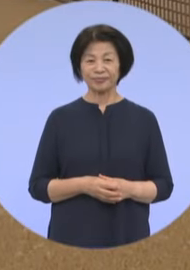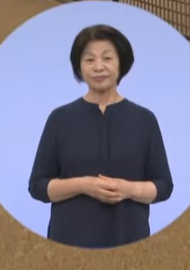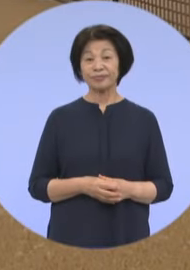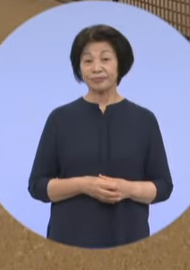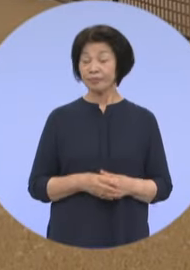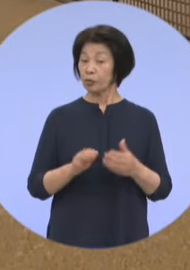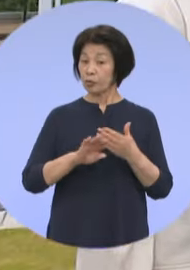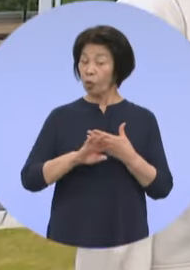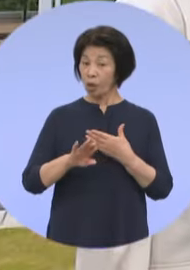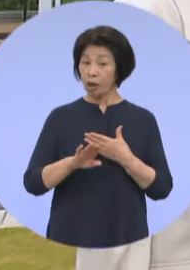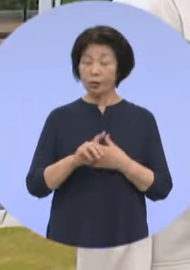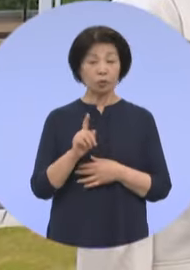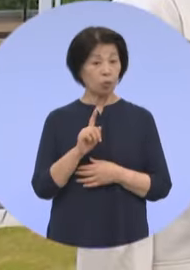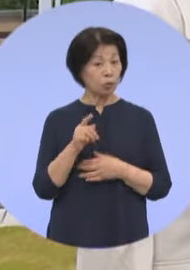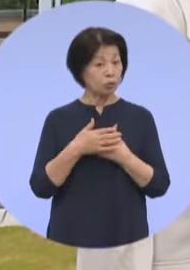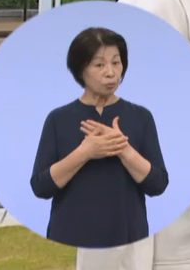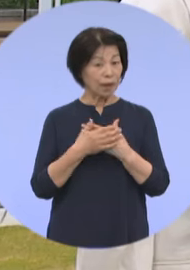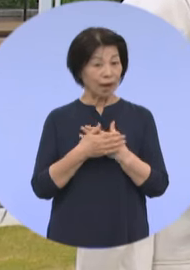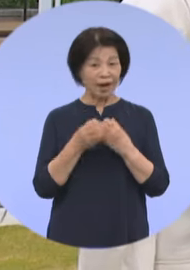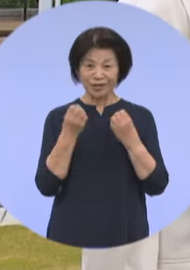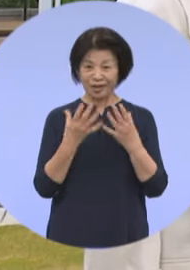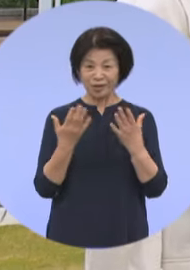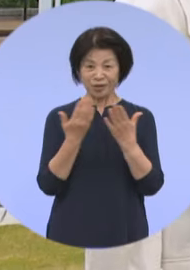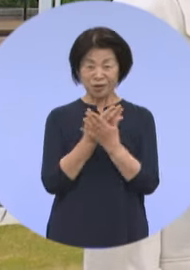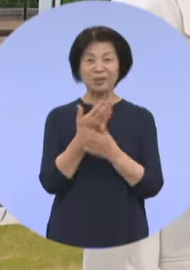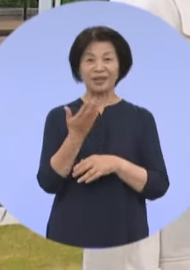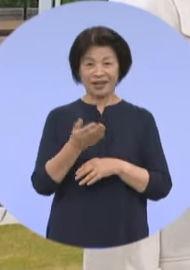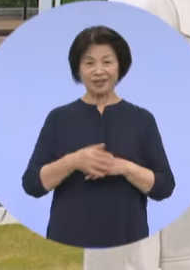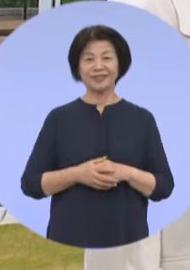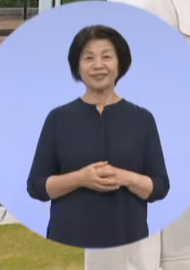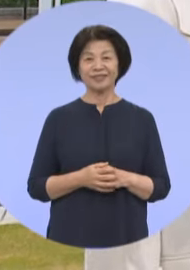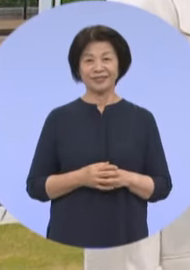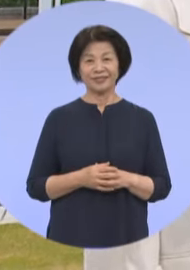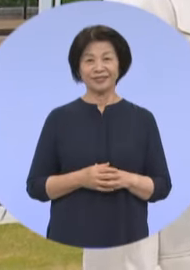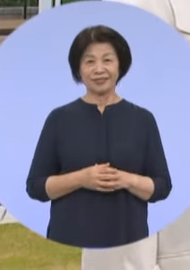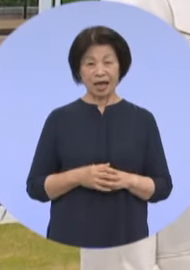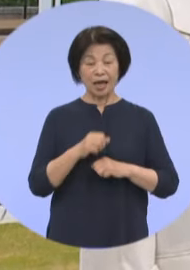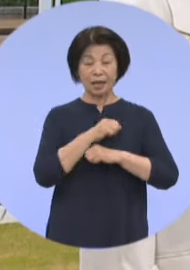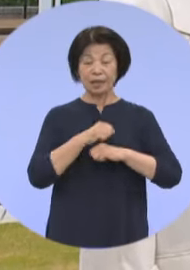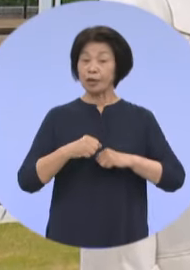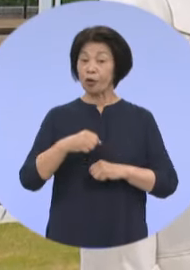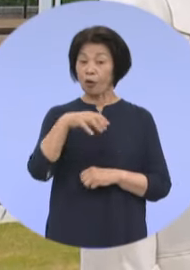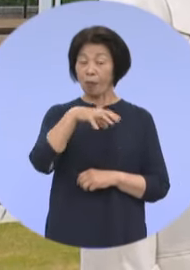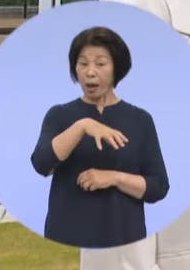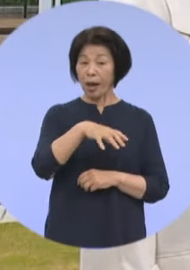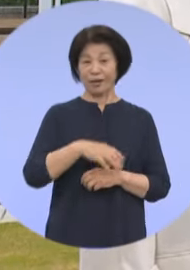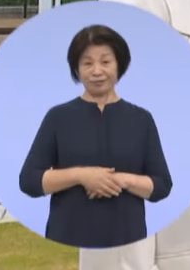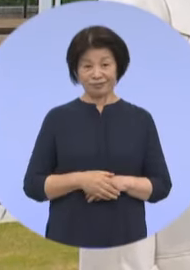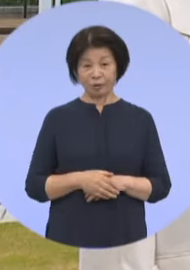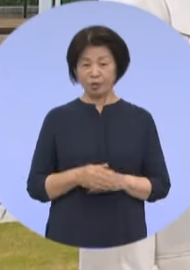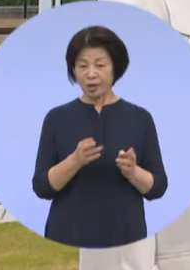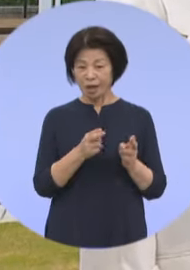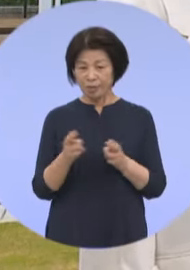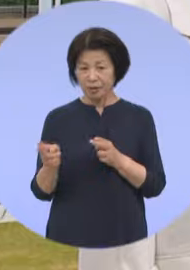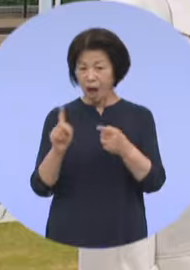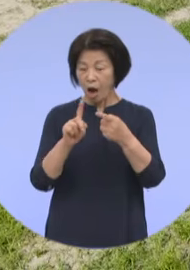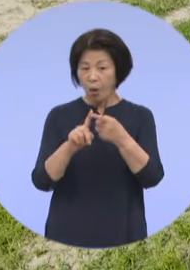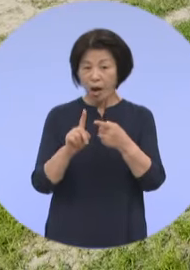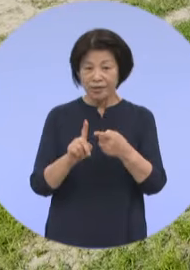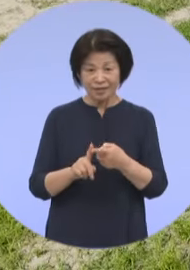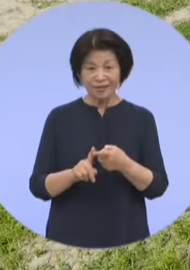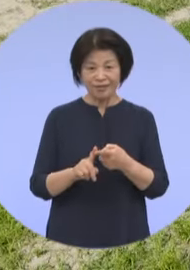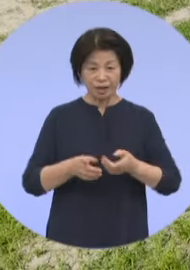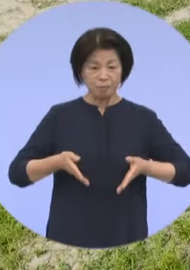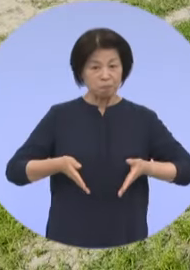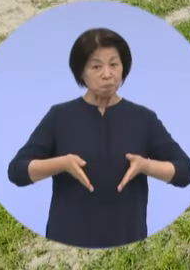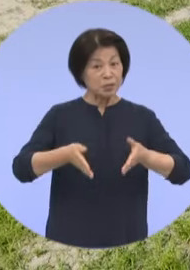その他にはどのような点が新しくなったんですか？ はい、広場の整備に合わせてアクセス道路の整備を行いました。